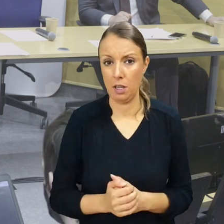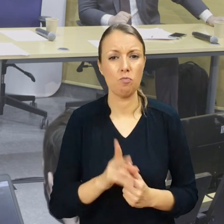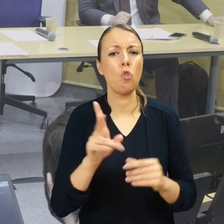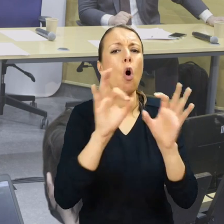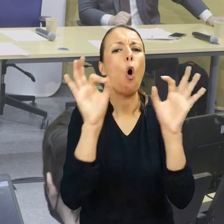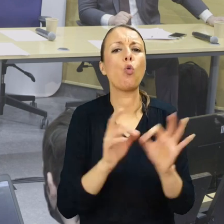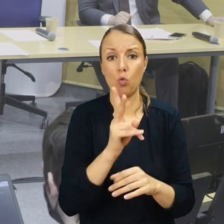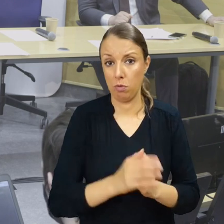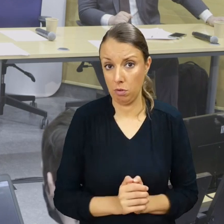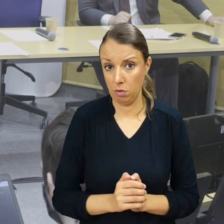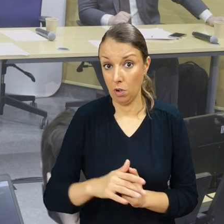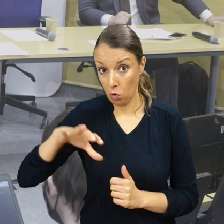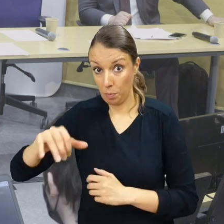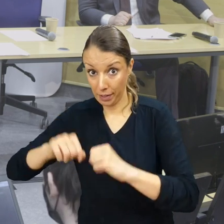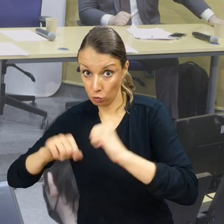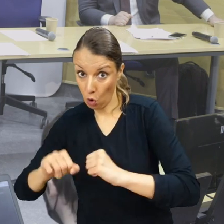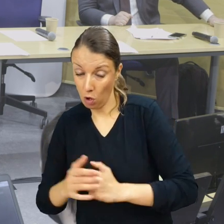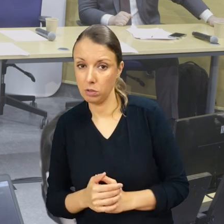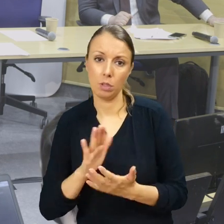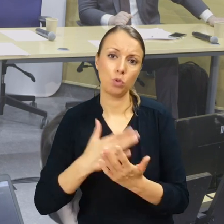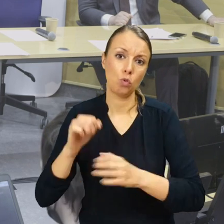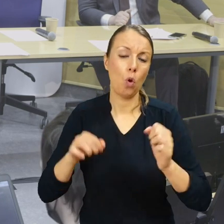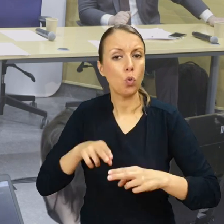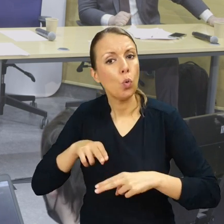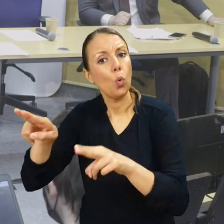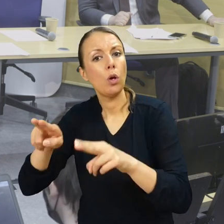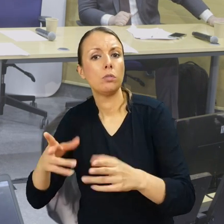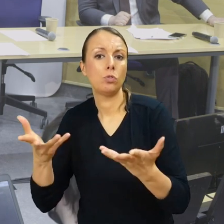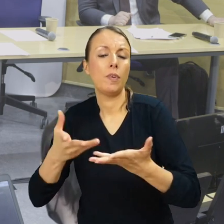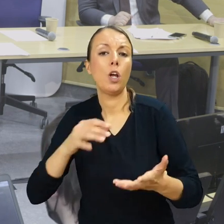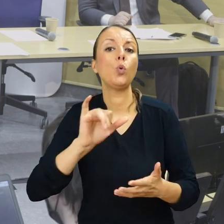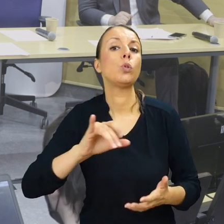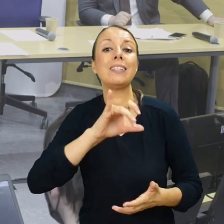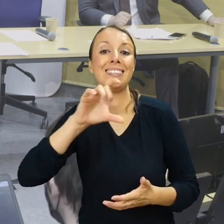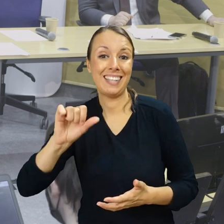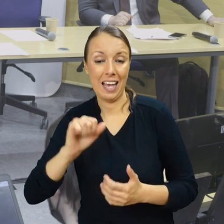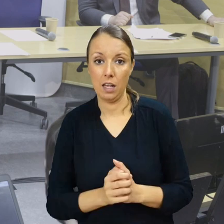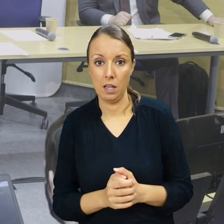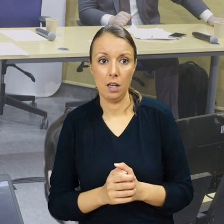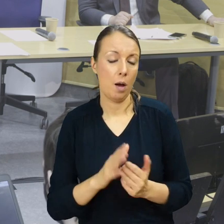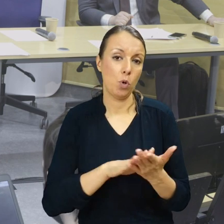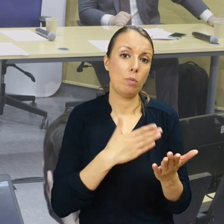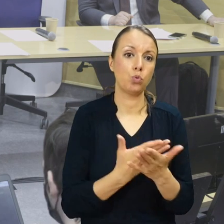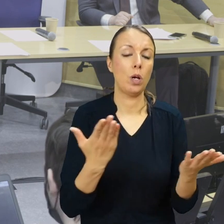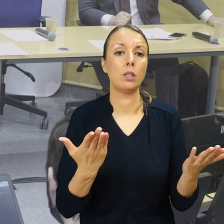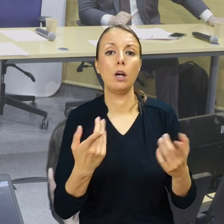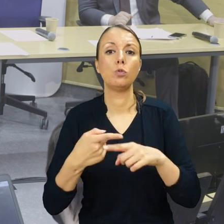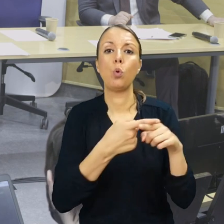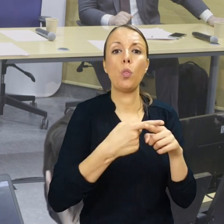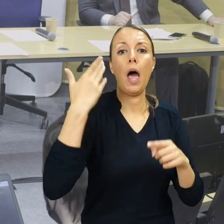grupa sędziów należących, nie wiem, na przykład do Stowarzyszenia Justicja, Wspólnota Akademicka Uniwersytetu Wrocławskiego, kto to jest?